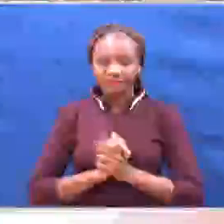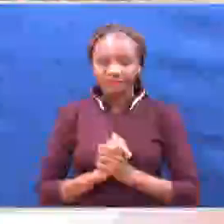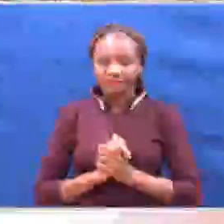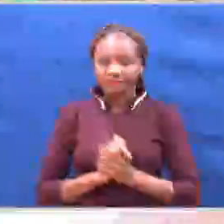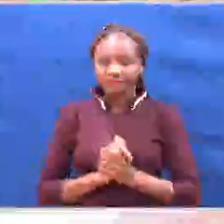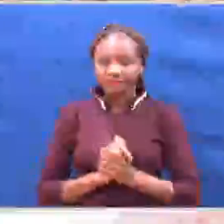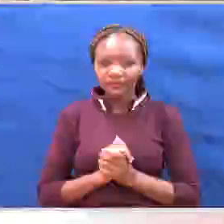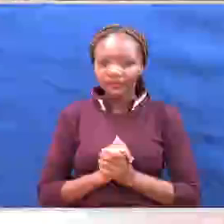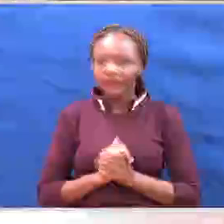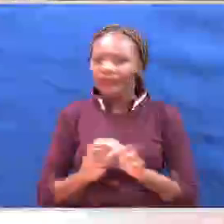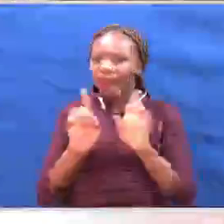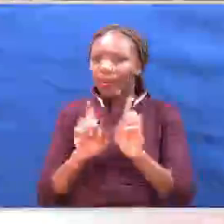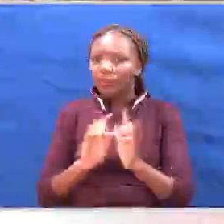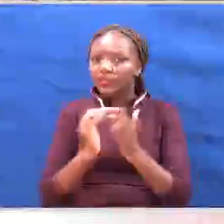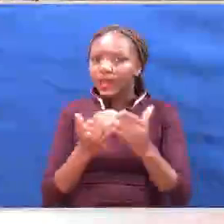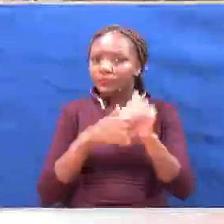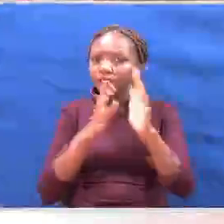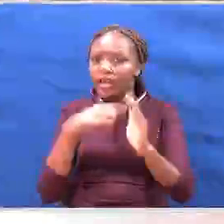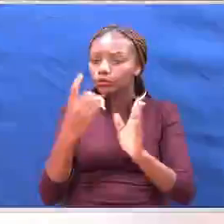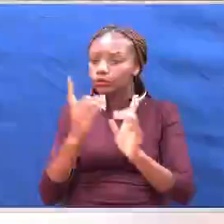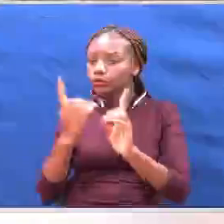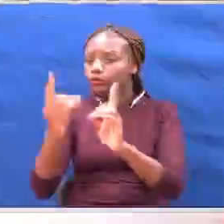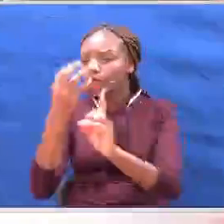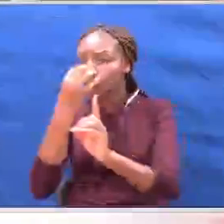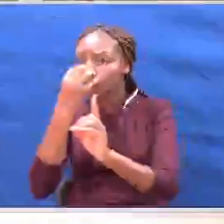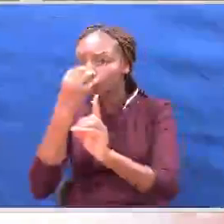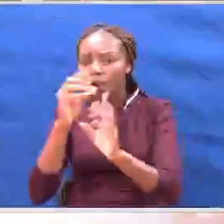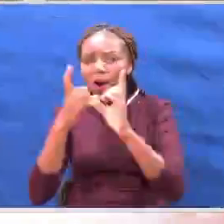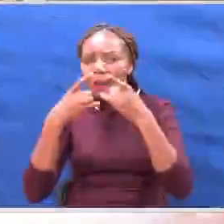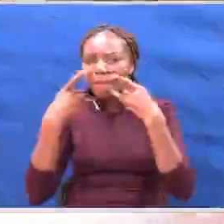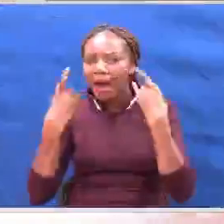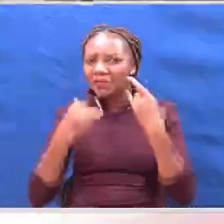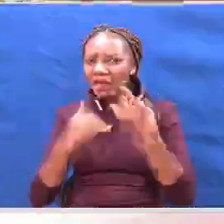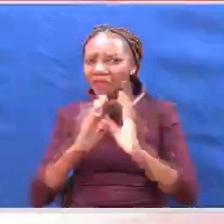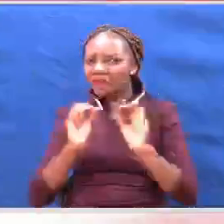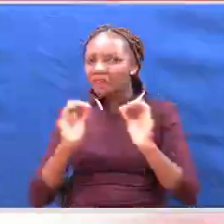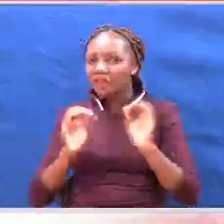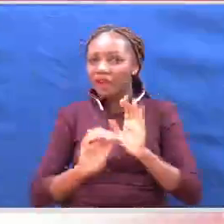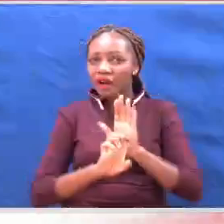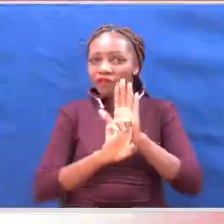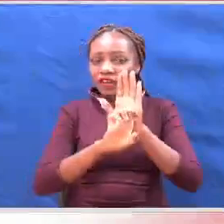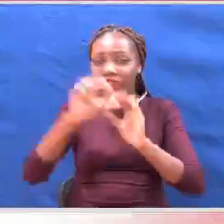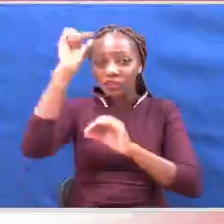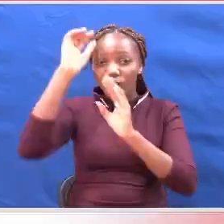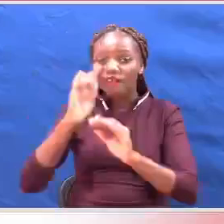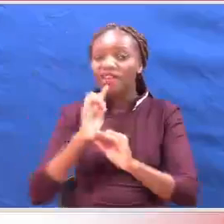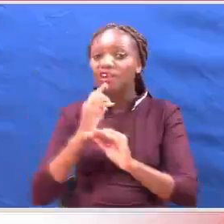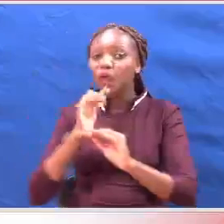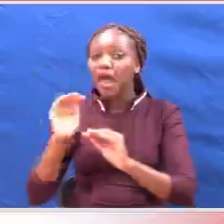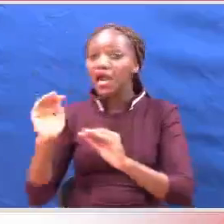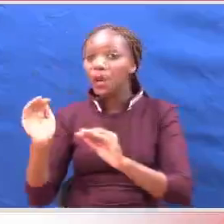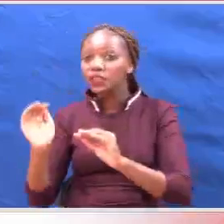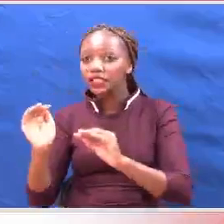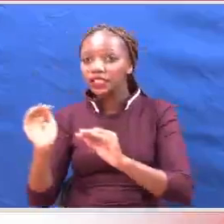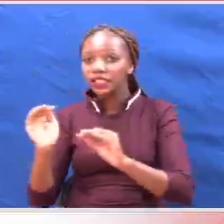aswe baad ya vizi waliam na ruto hawak na baraka kama vile gav wa turkana joseph